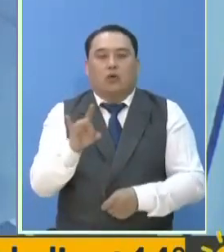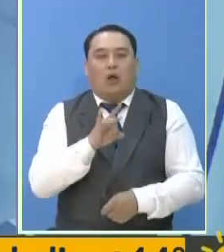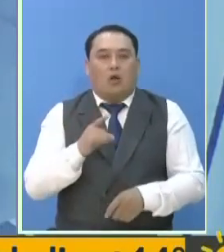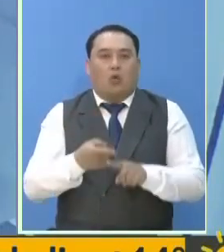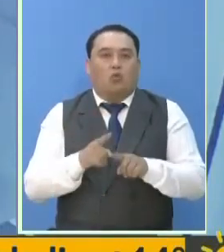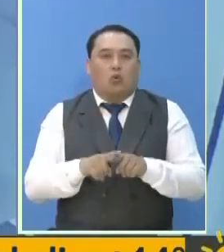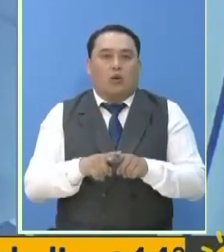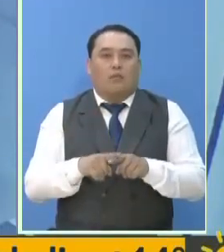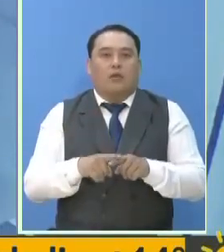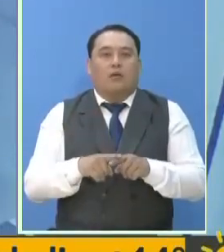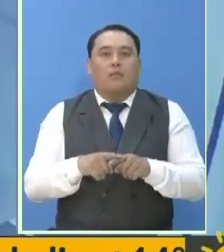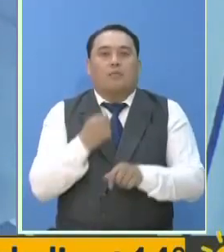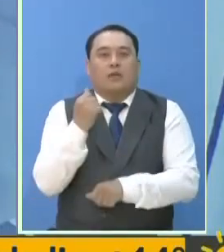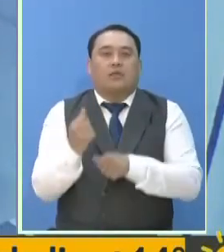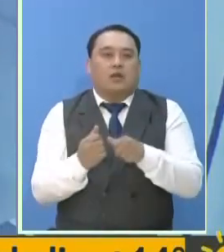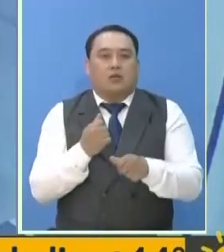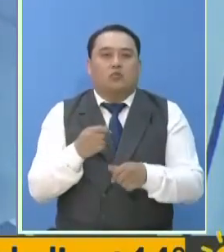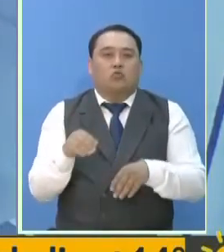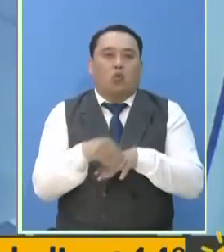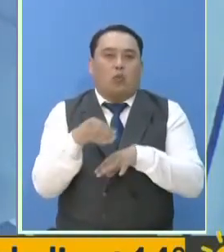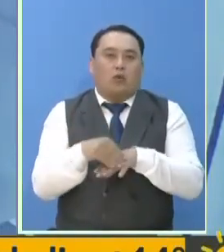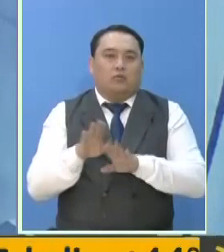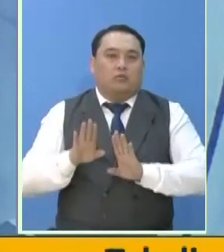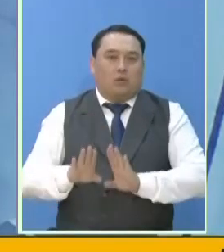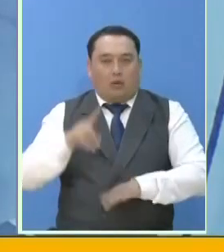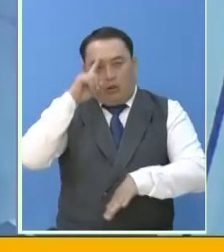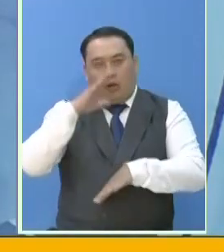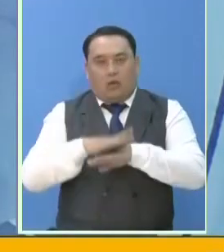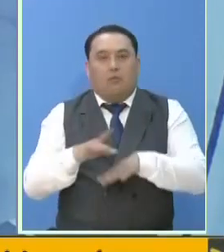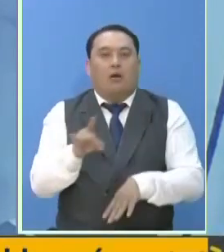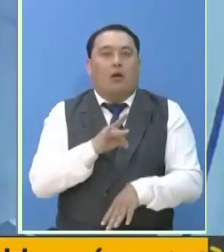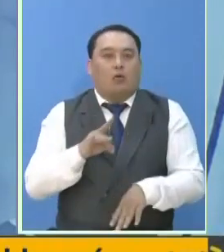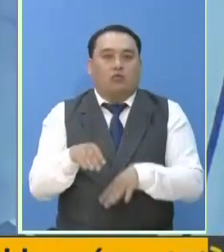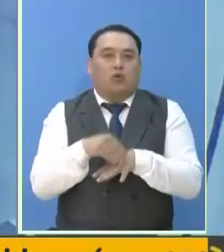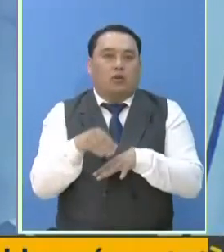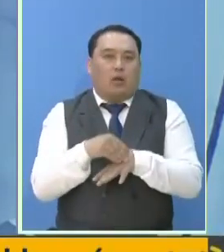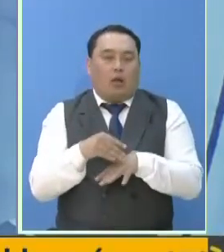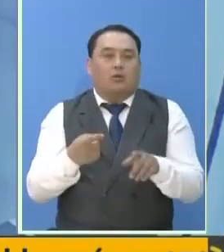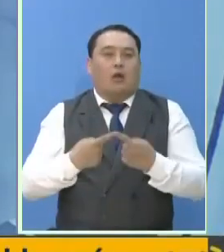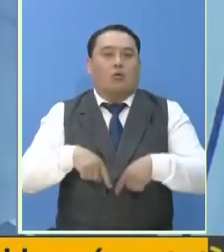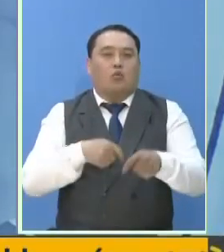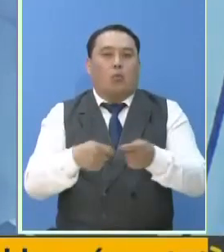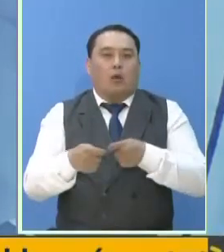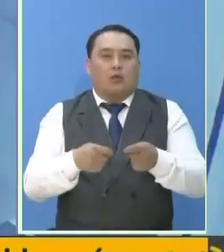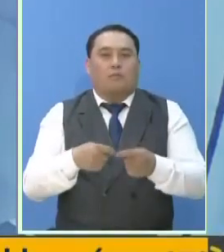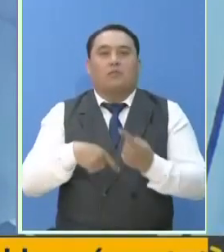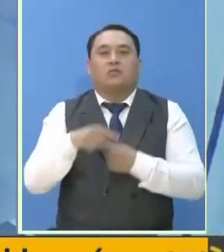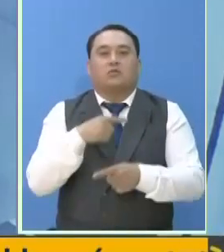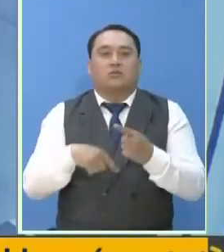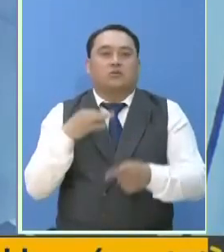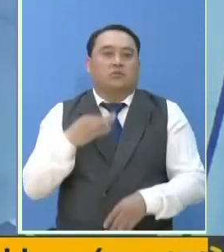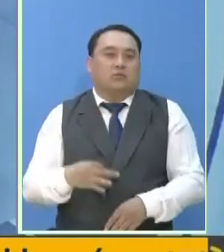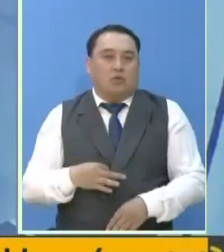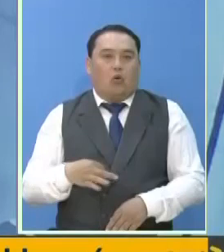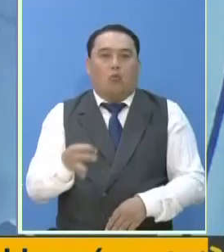который резонансным материалом сейчас является, супруг является заместителем акима района, жена является руководителем отдела предпринимательства, сын